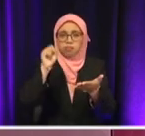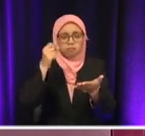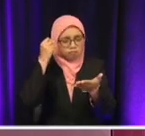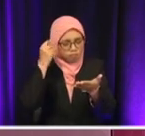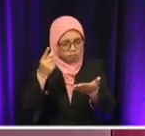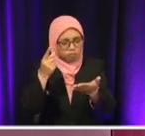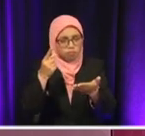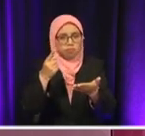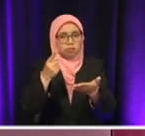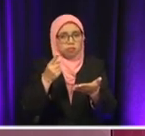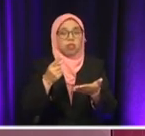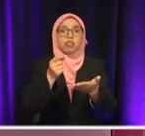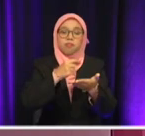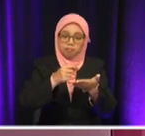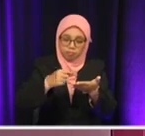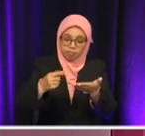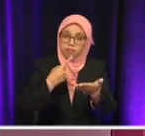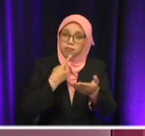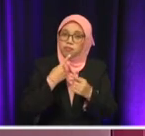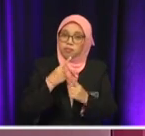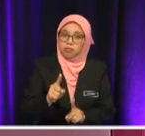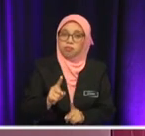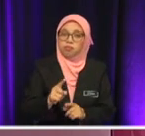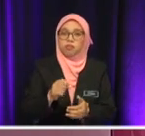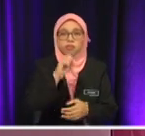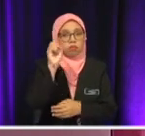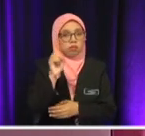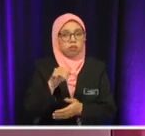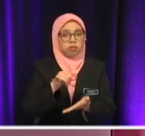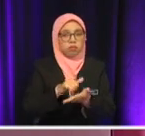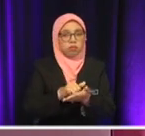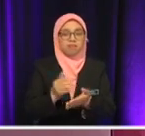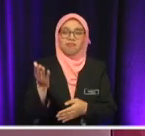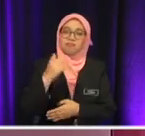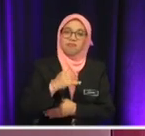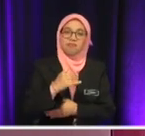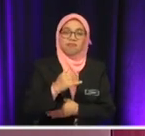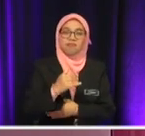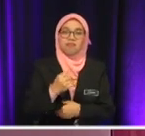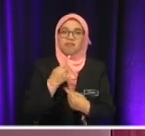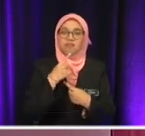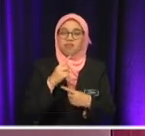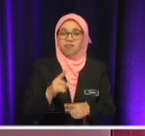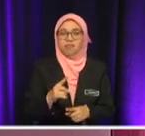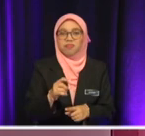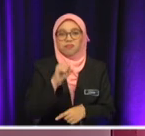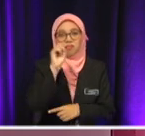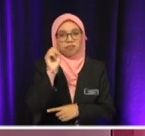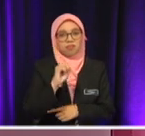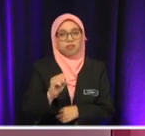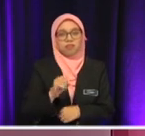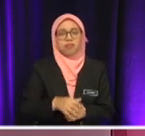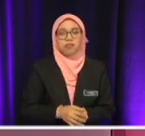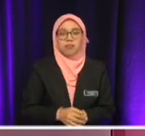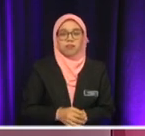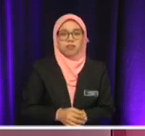fahamkan, kemudian barulah kamu menjawab soalan tersebut. Okey, jom kita cuba jawab soalan bahagian B yang pertama.